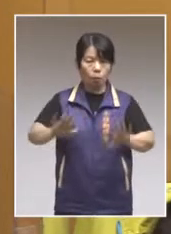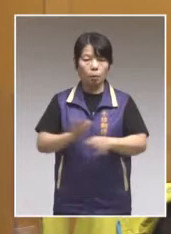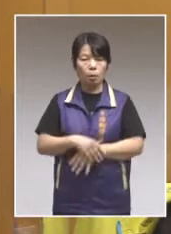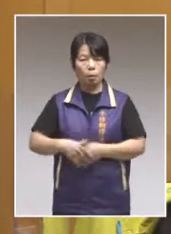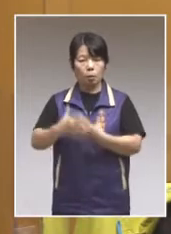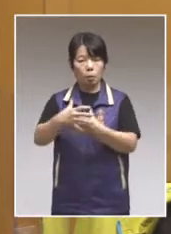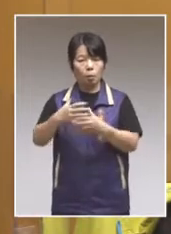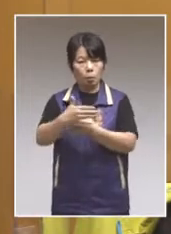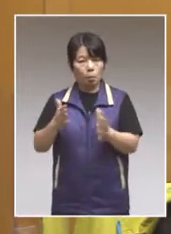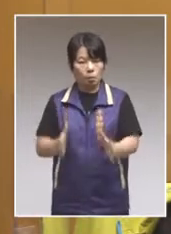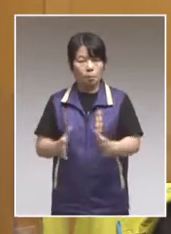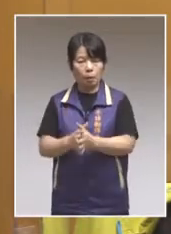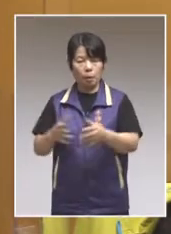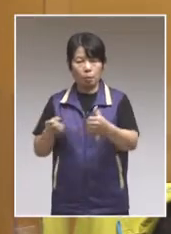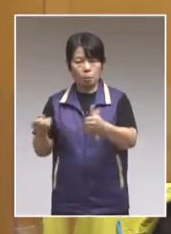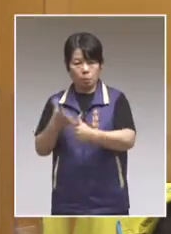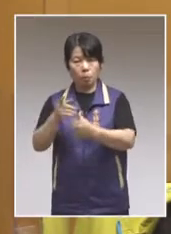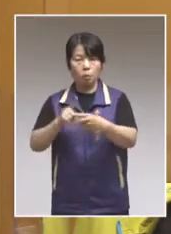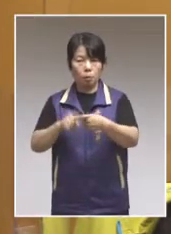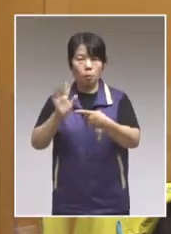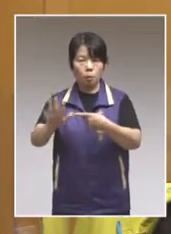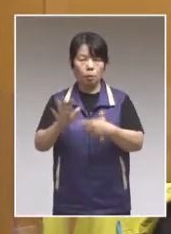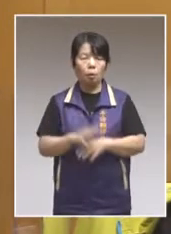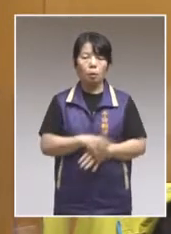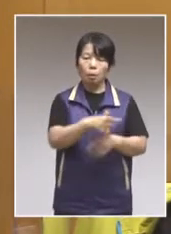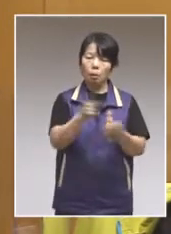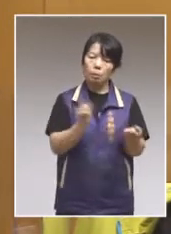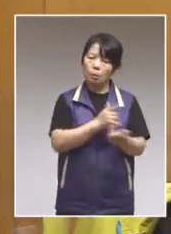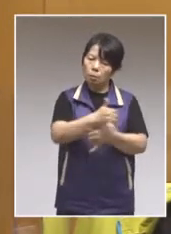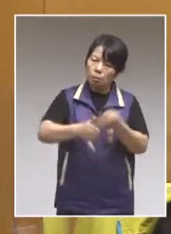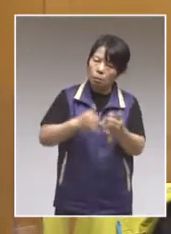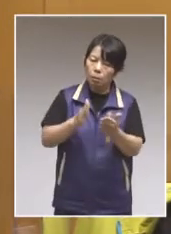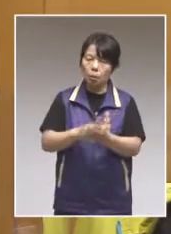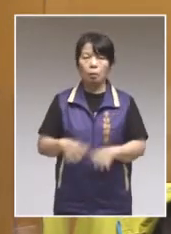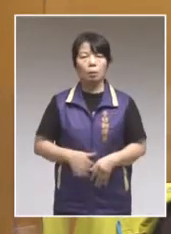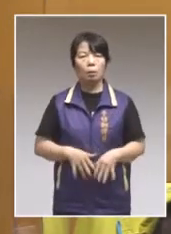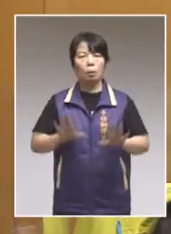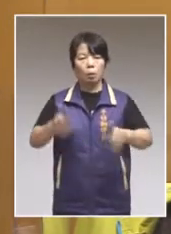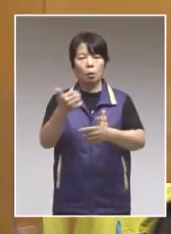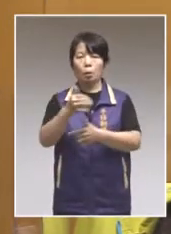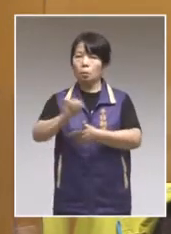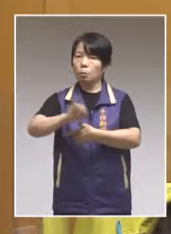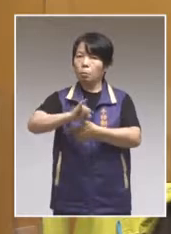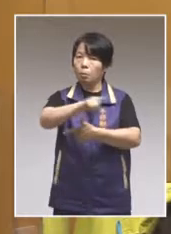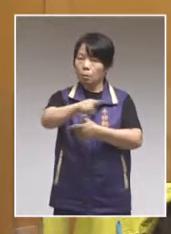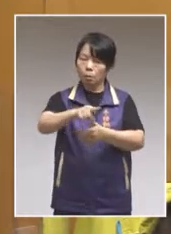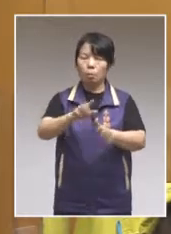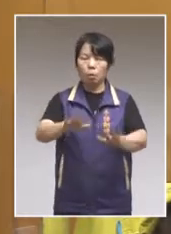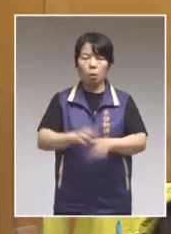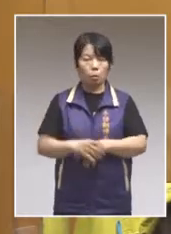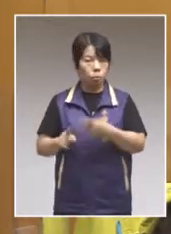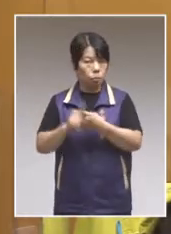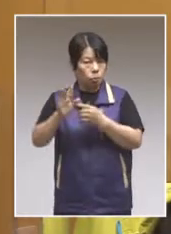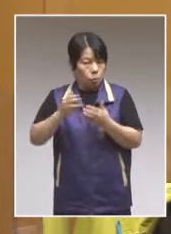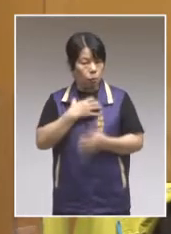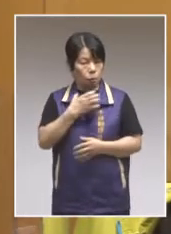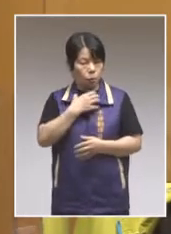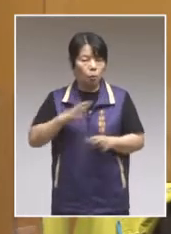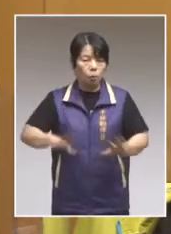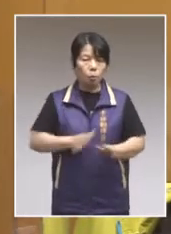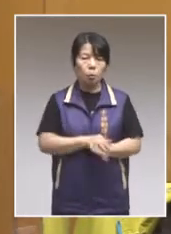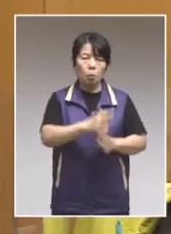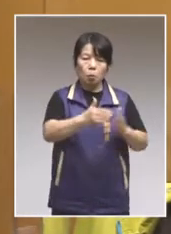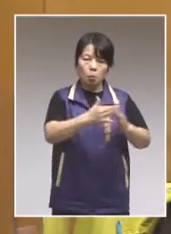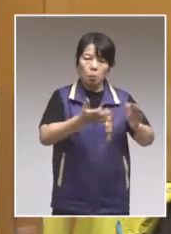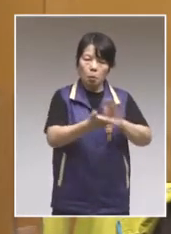所以被隔离。那因为大女儿跟小女儿生活在一起，所以家长担心大女儿去学校会传染给同学，所以他主动将大女儿隔离，但